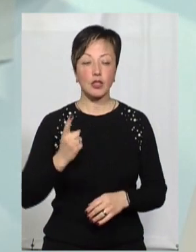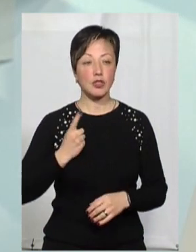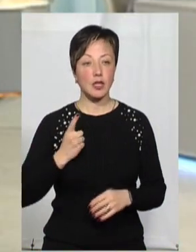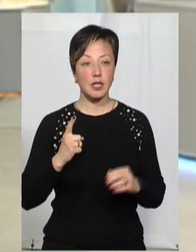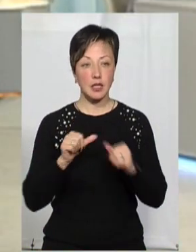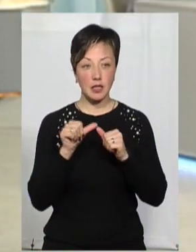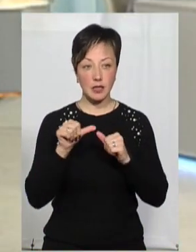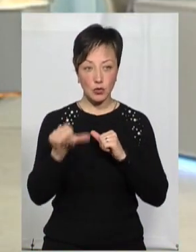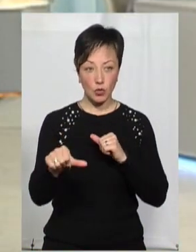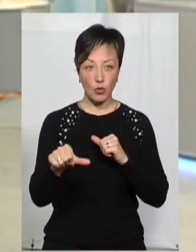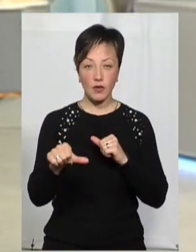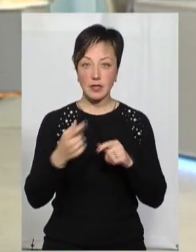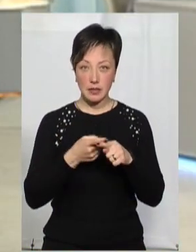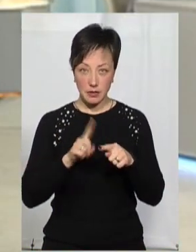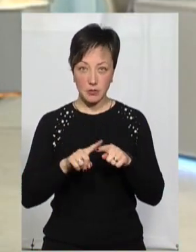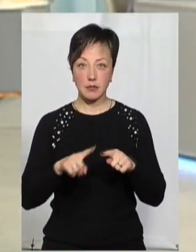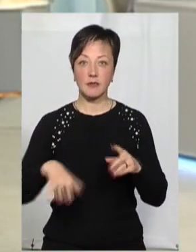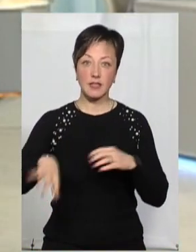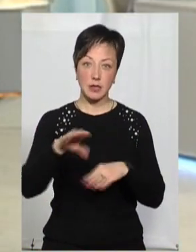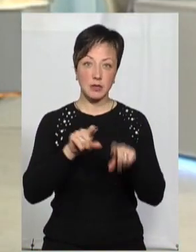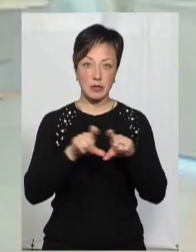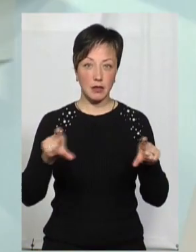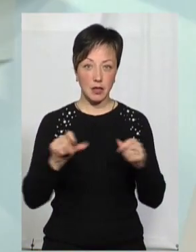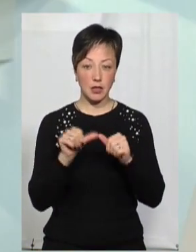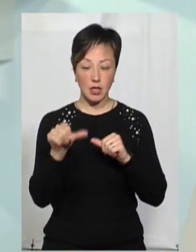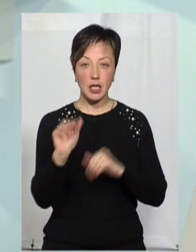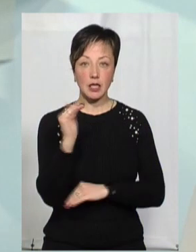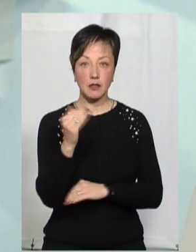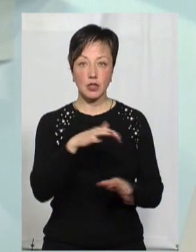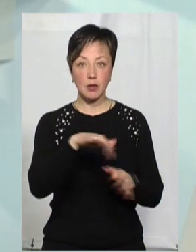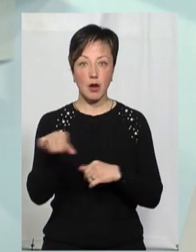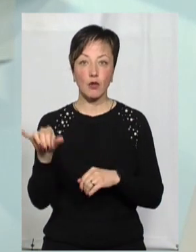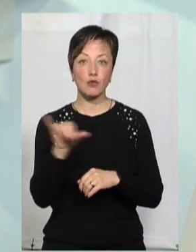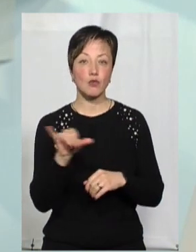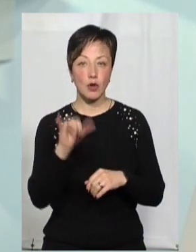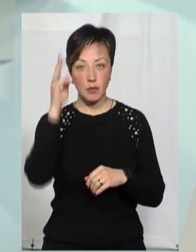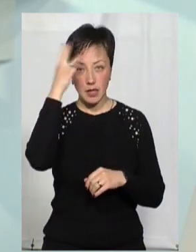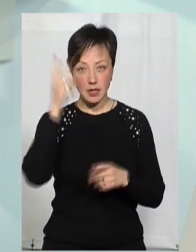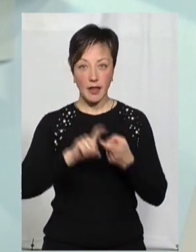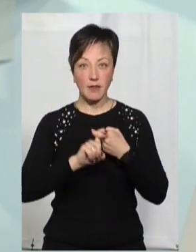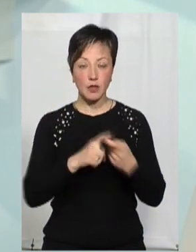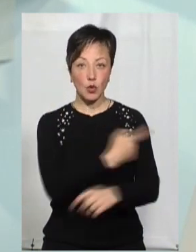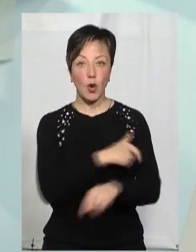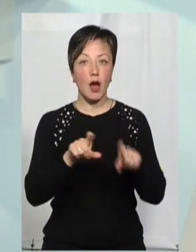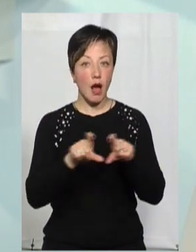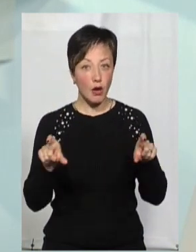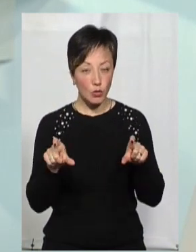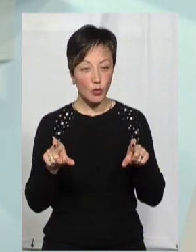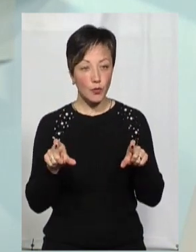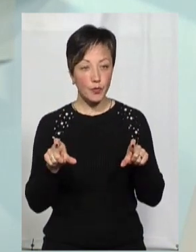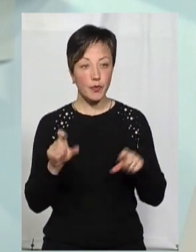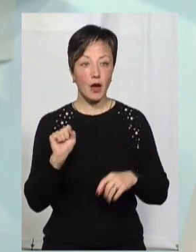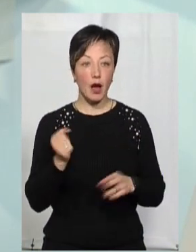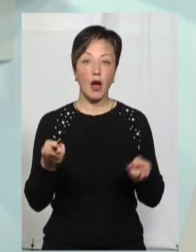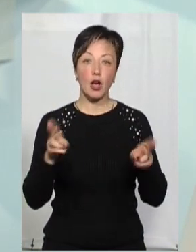Чекаємо. Вони ізольовані цілим закладом? Цілим закладом, так. Дівчинку забрали в суботу у Хмельницьку інфекційну лікарню,